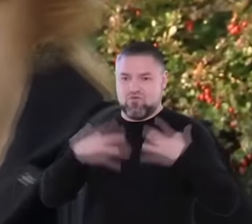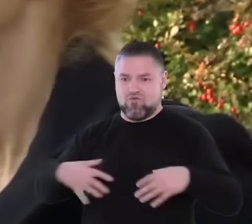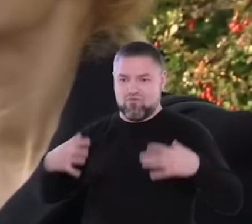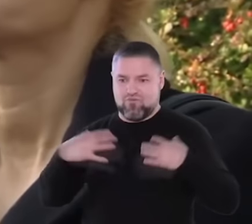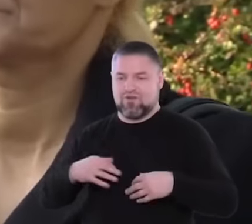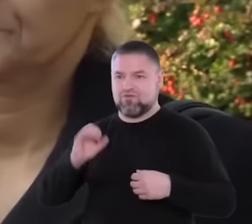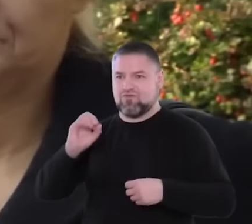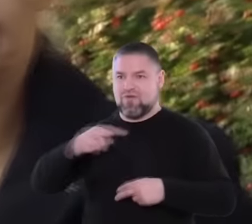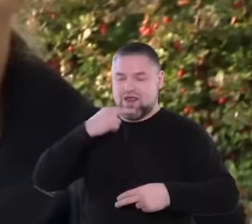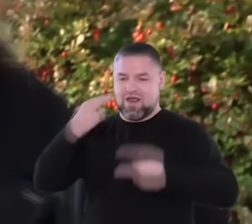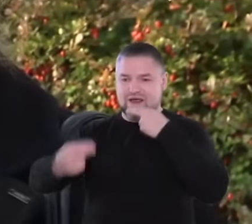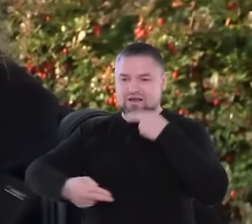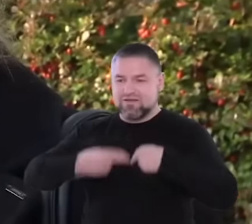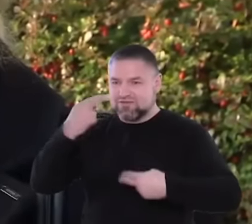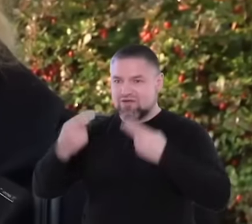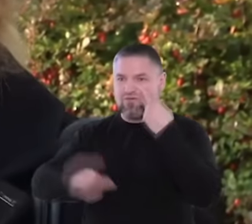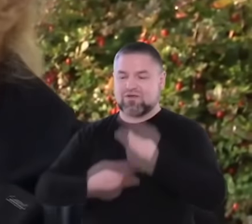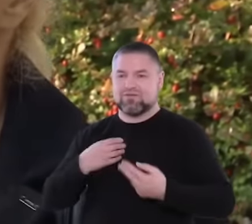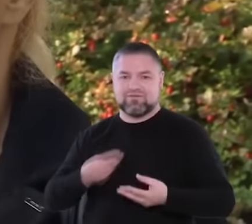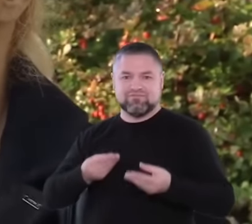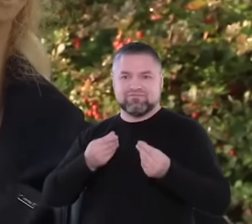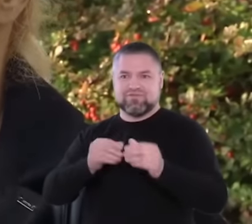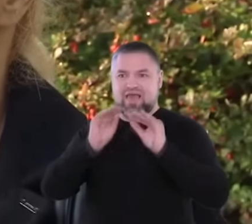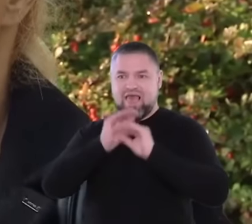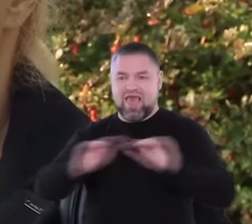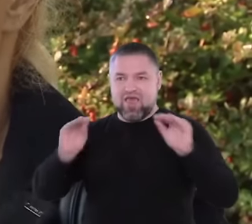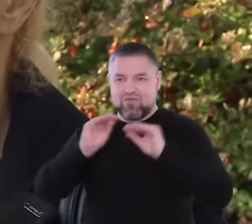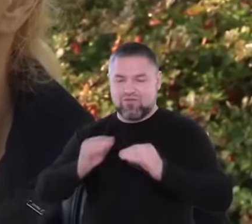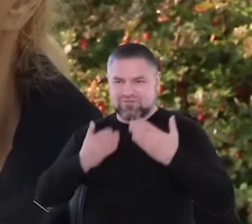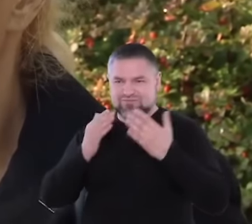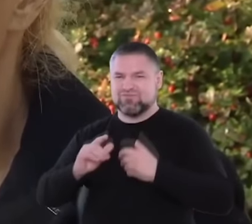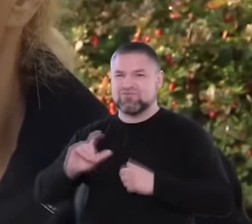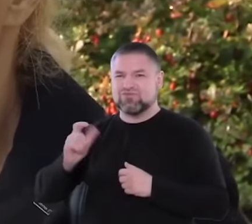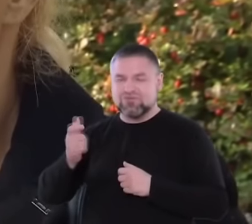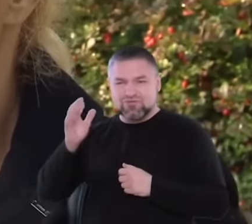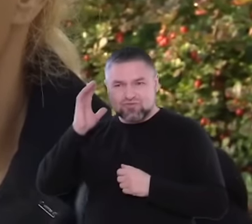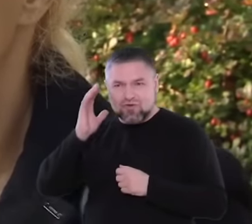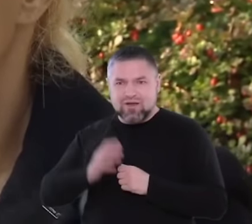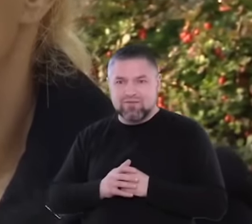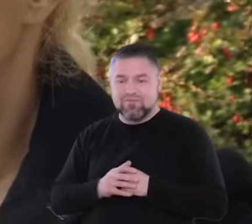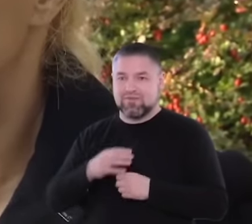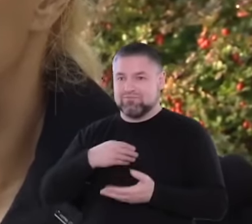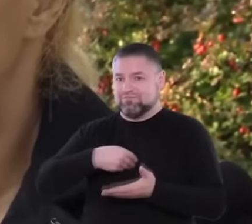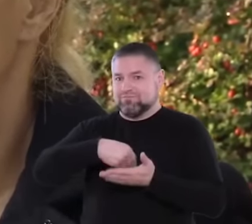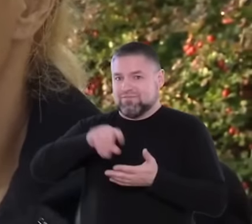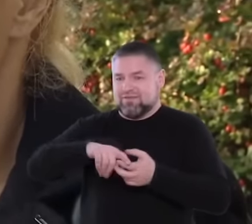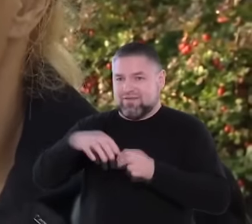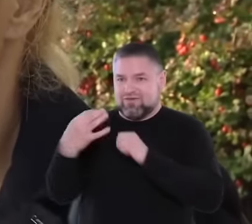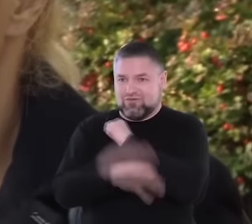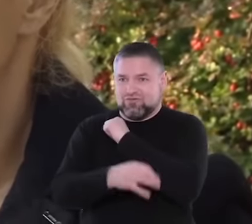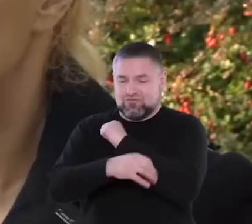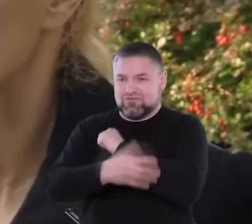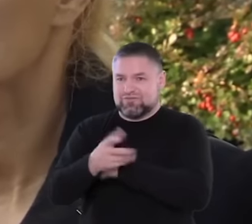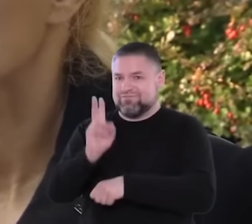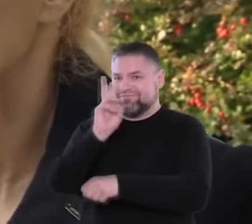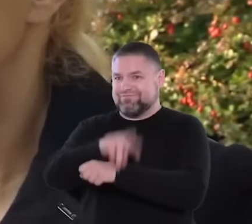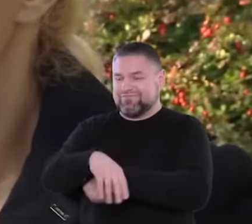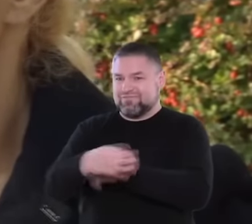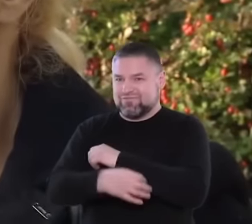je w dobrych restauracjach, zainwestuje w jego edukację. Słucham? No, zapłacę mu za studia, na które się